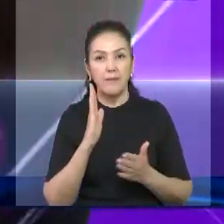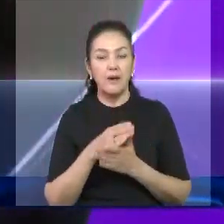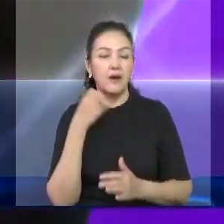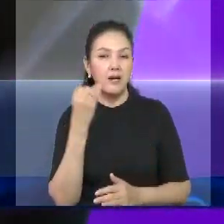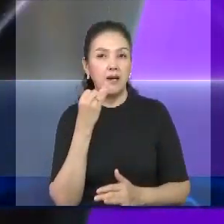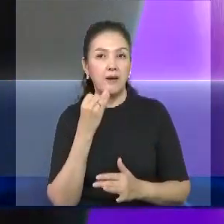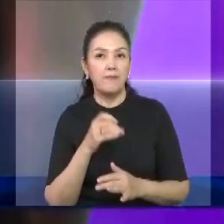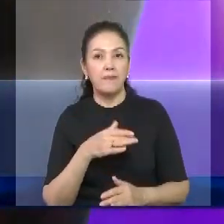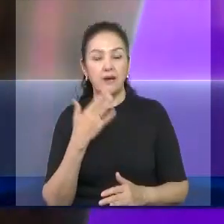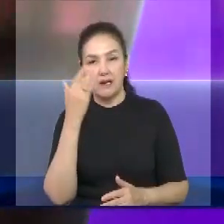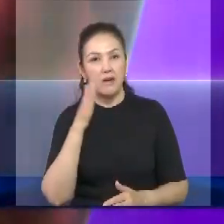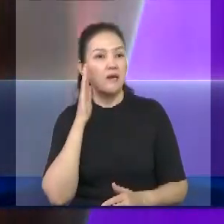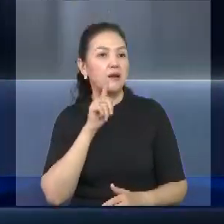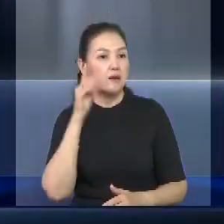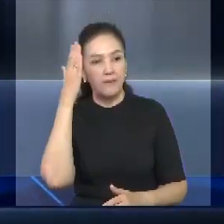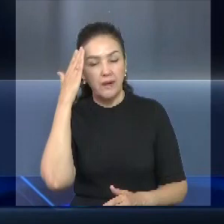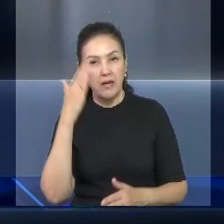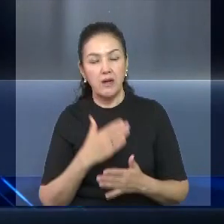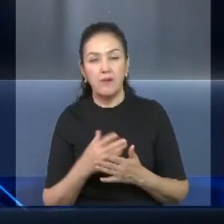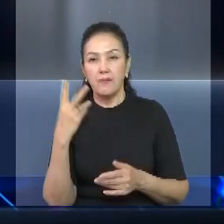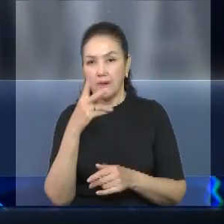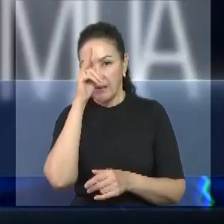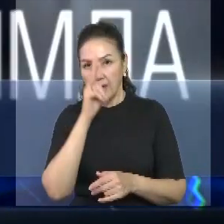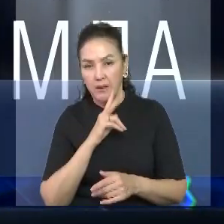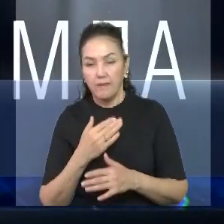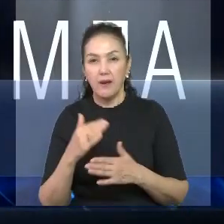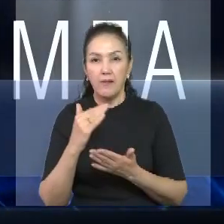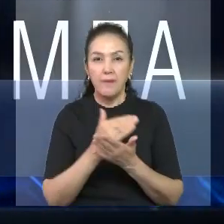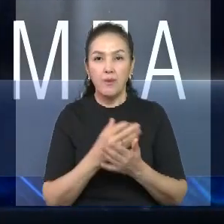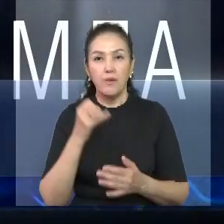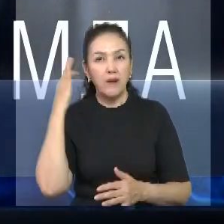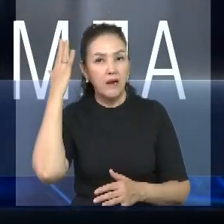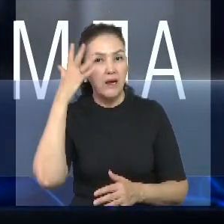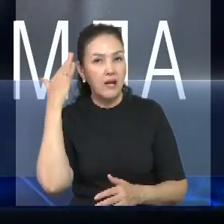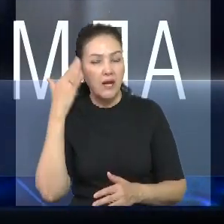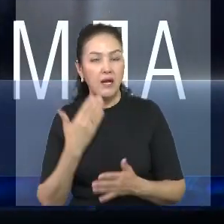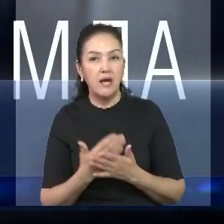интересна передача «Жаздарын». Кроме того, 2 раза в месяц в эфире будет транслироваться программа «Ойлайн» –